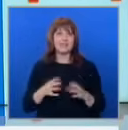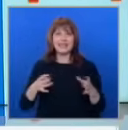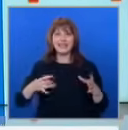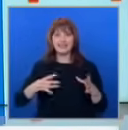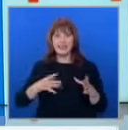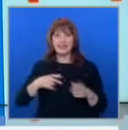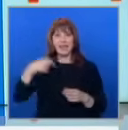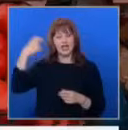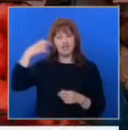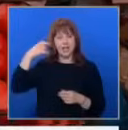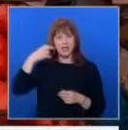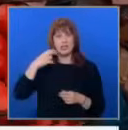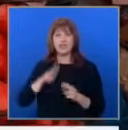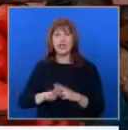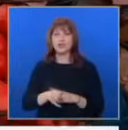черешите и чушките.